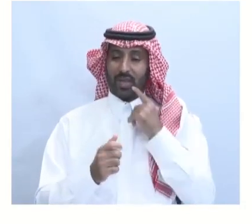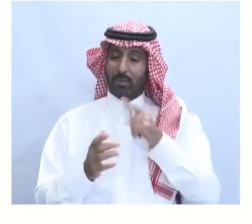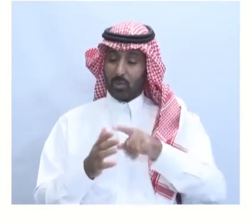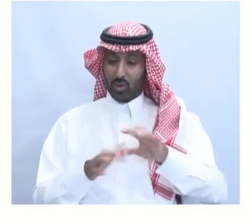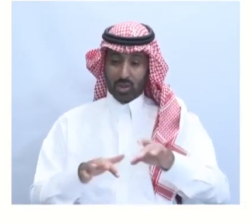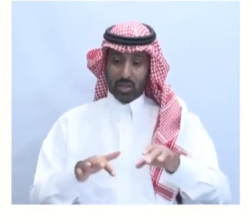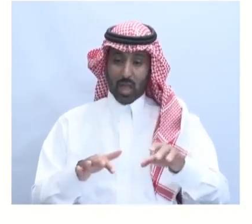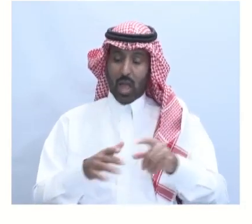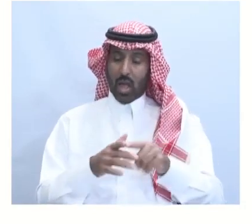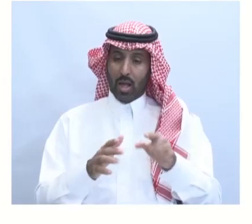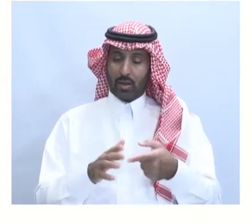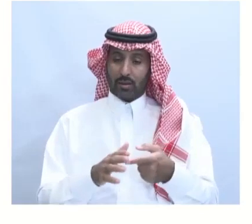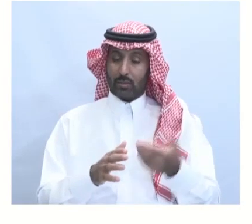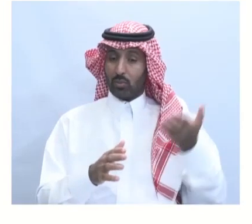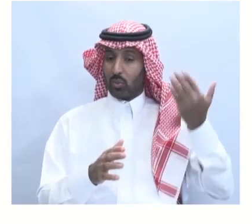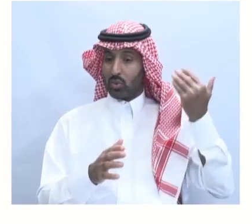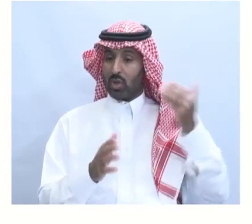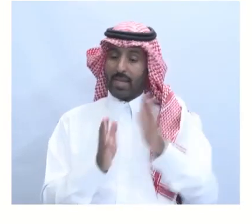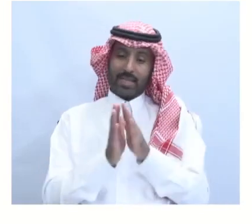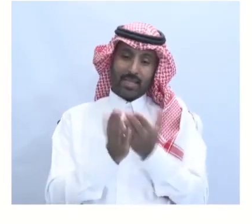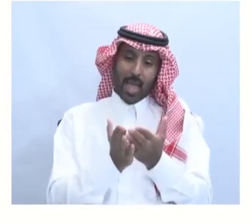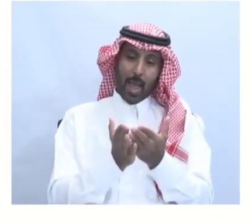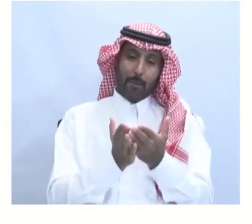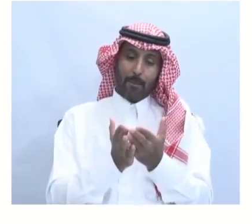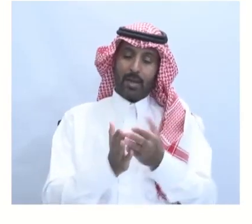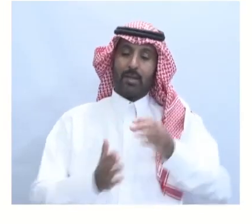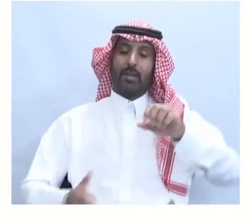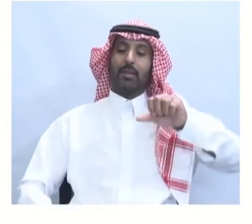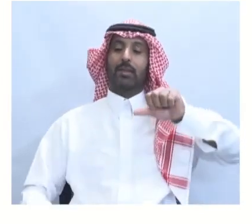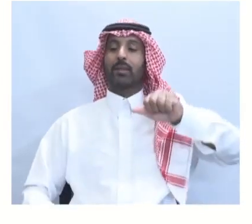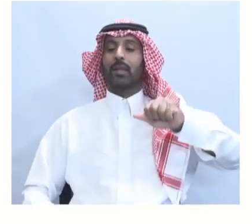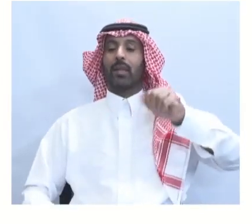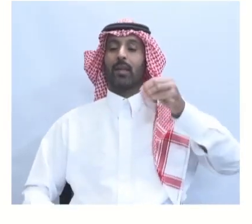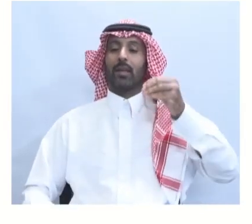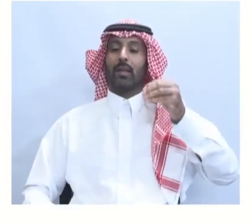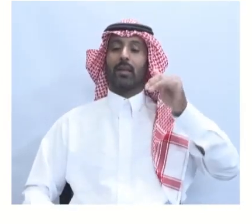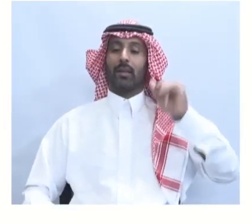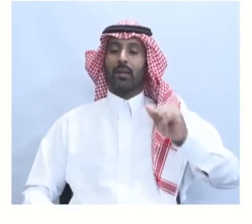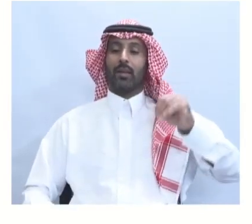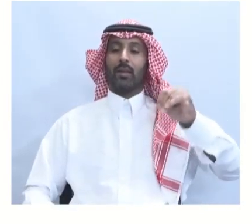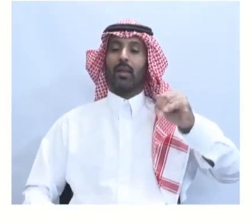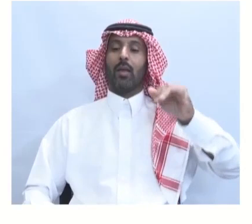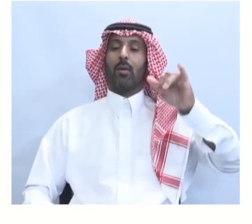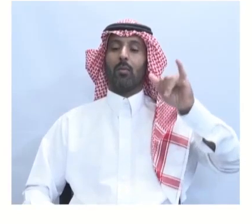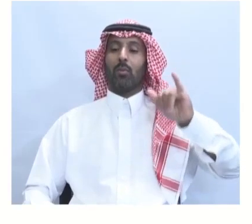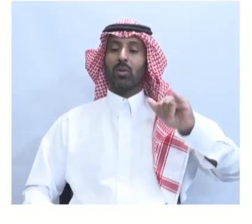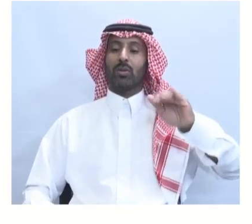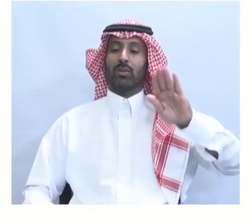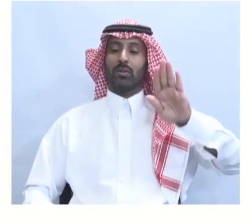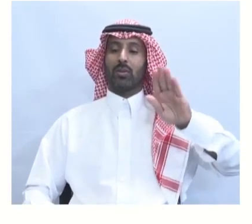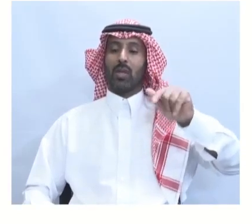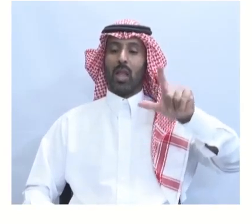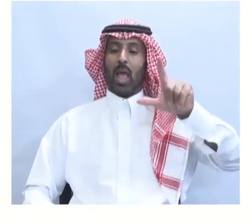بالرجوع ايها الطلاب الطالبات الى كتاب صحيح مسلم في برنامج جامع خادم الحرمين الشريفين